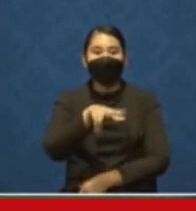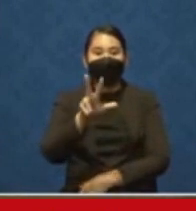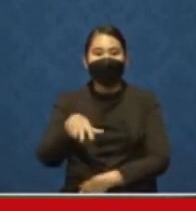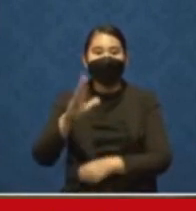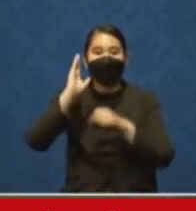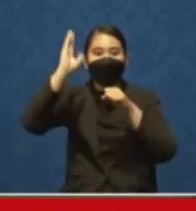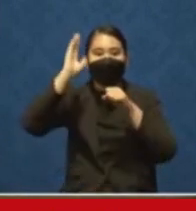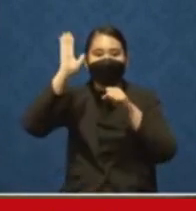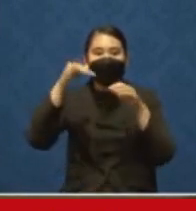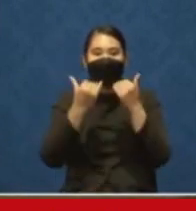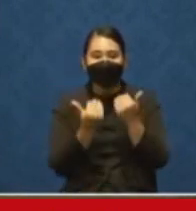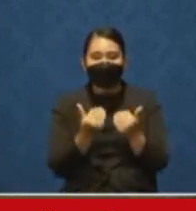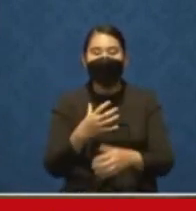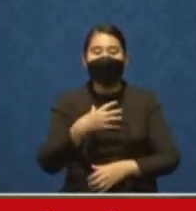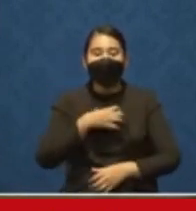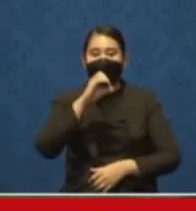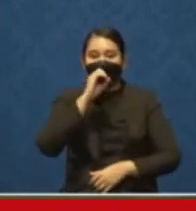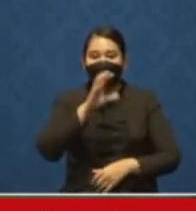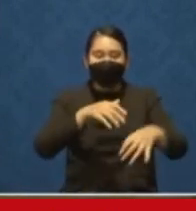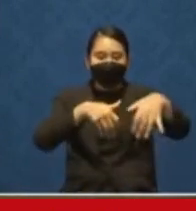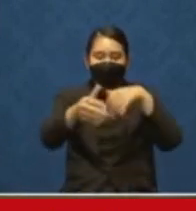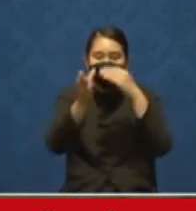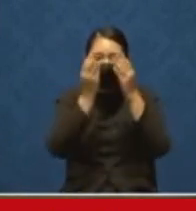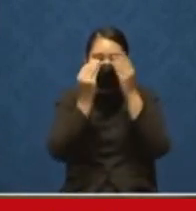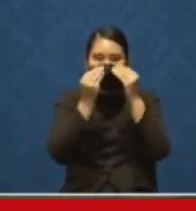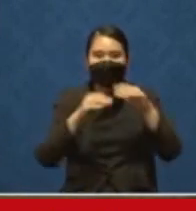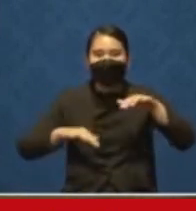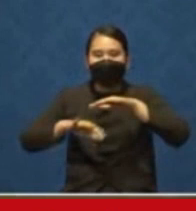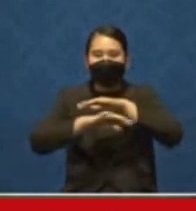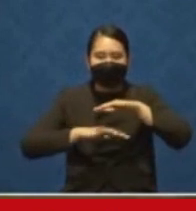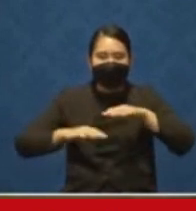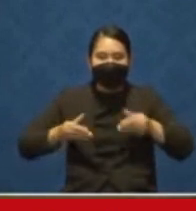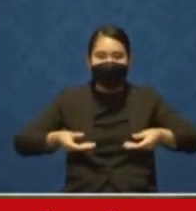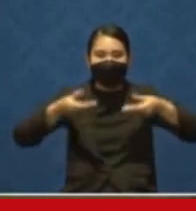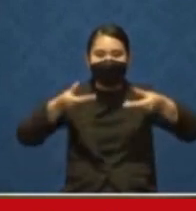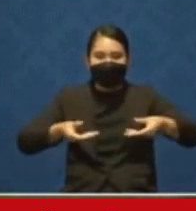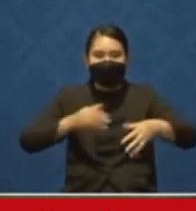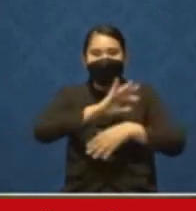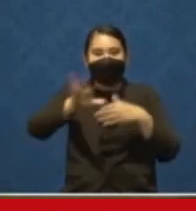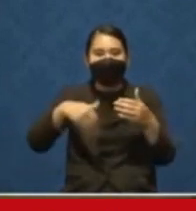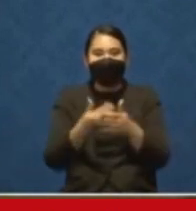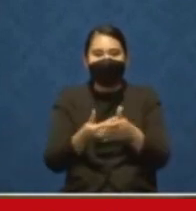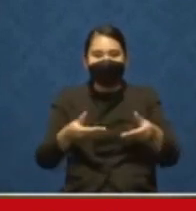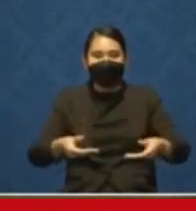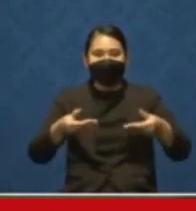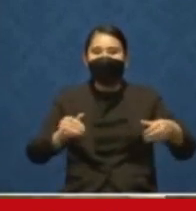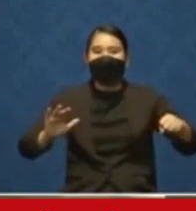จะถูกแพ้เขายังไงก็ไม่ว่าแต่เอาเถอะที่คุณจิราพรจำเป็นต้องเอามาวาดพูดวันนี้ก็คืออยาก